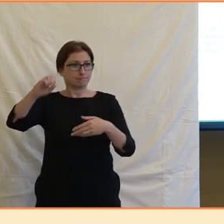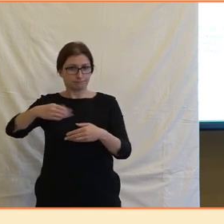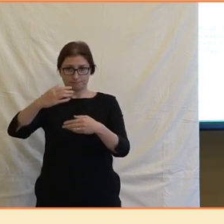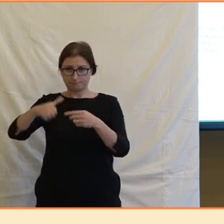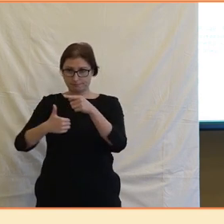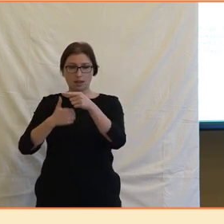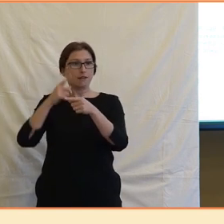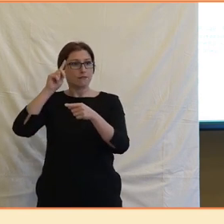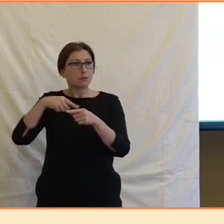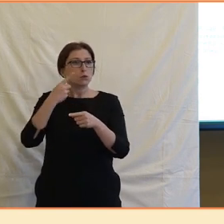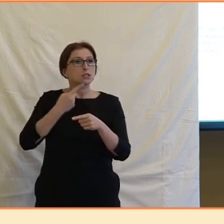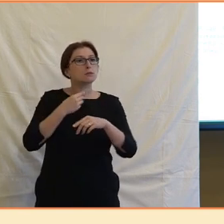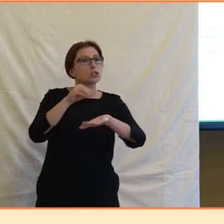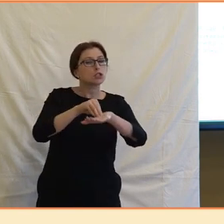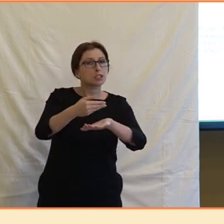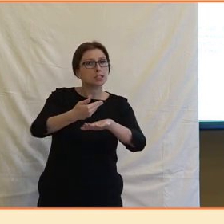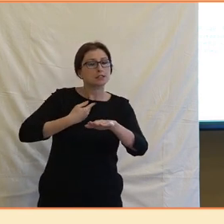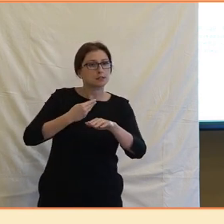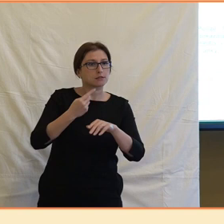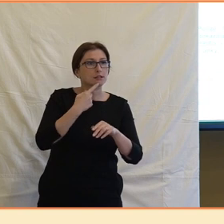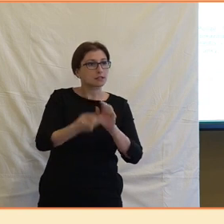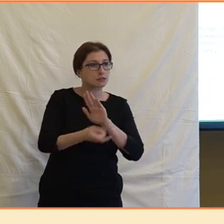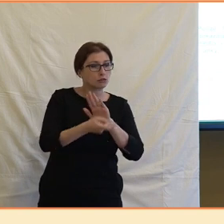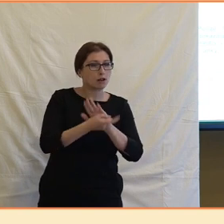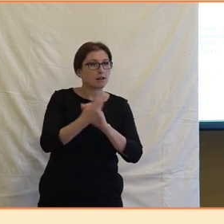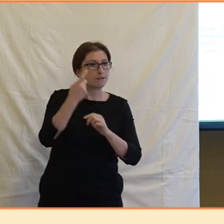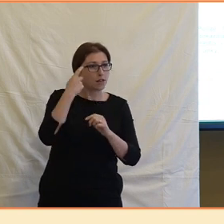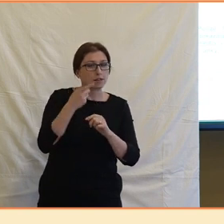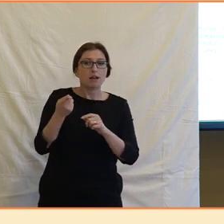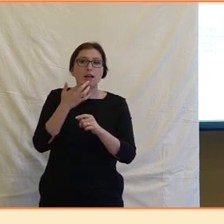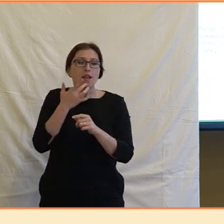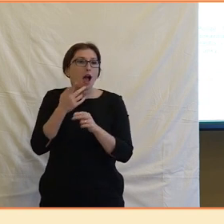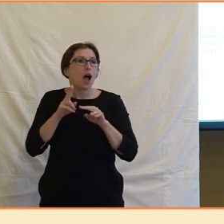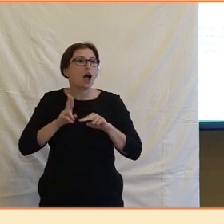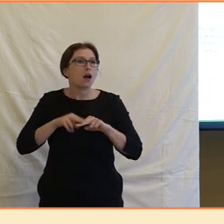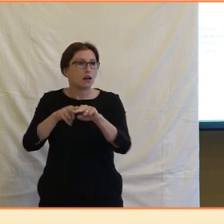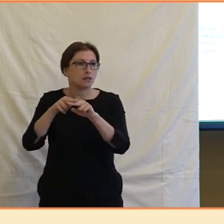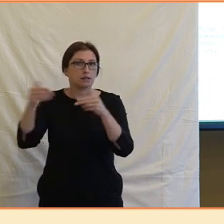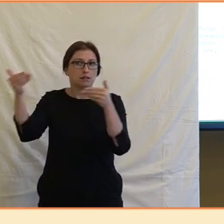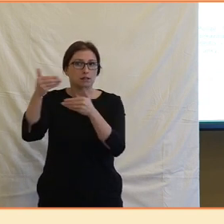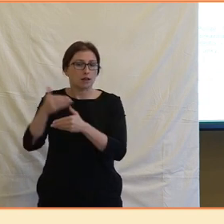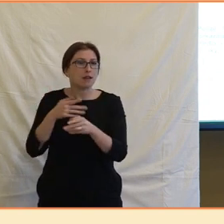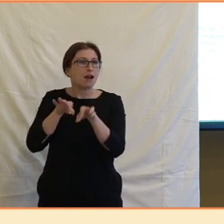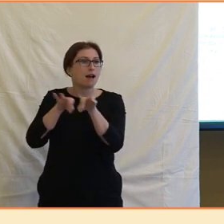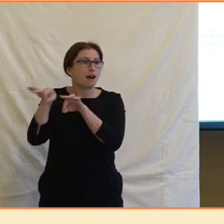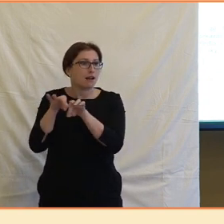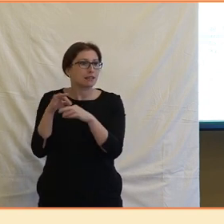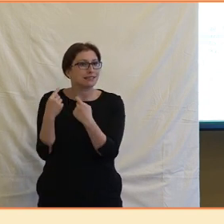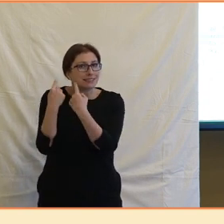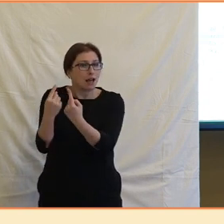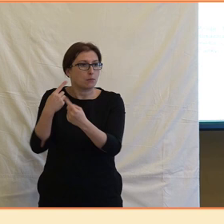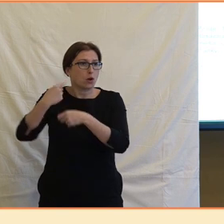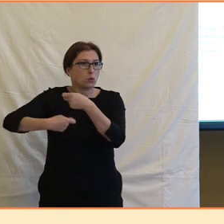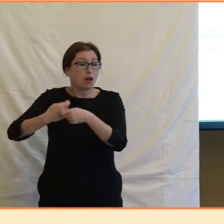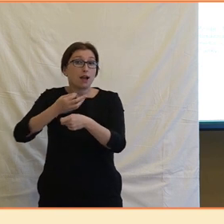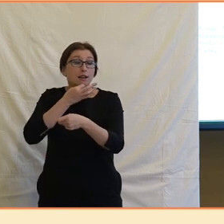zveřejňován, a budou muset mít právo nebo budou muset mít k dispozici funkcionalitu, jak